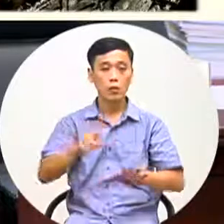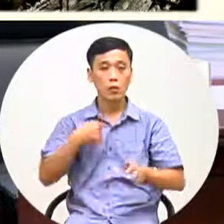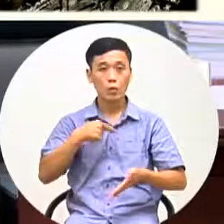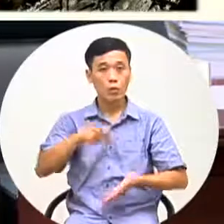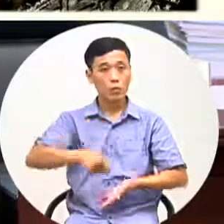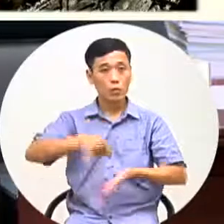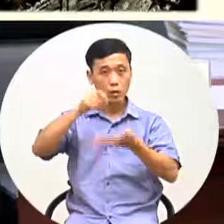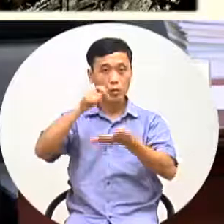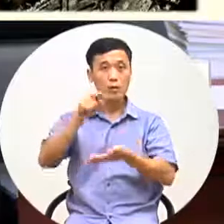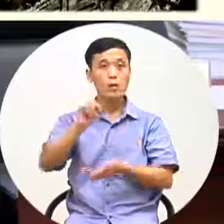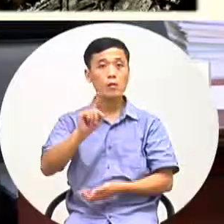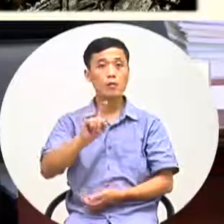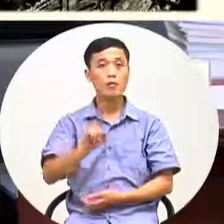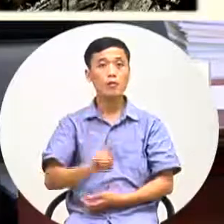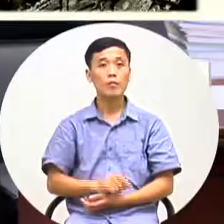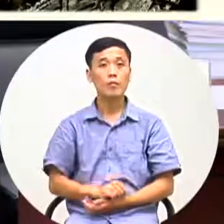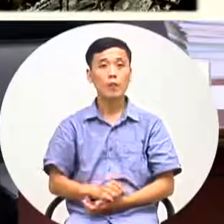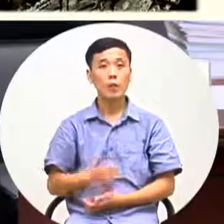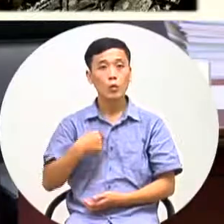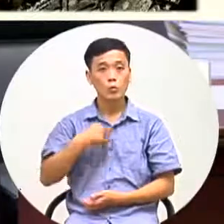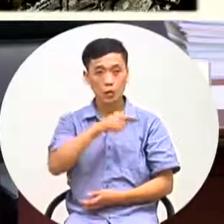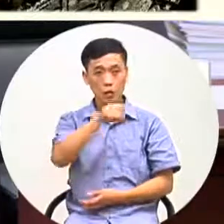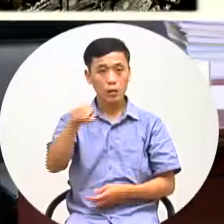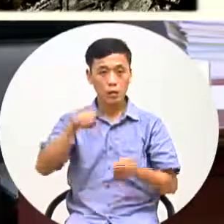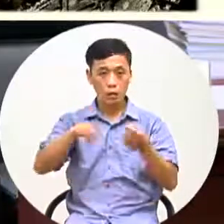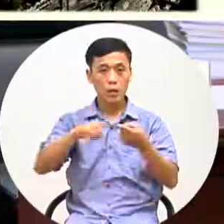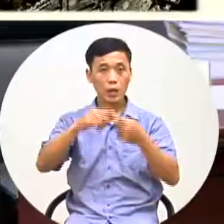我们要成立一个树，就是管理